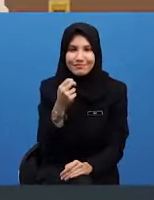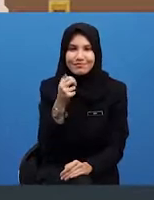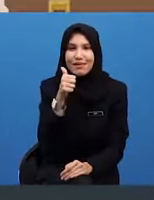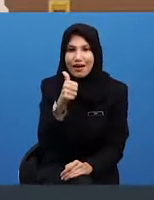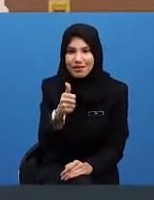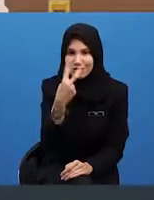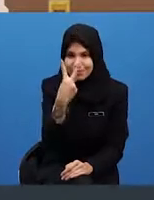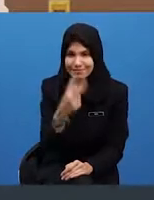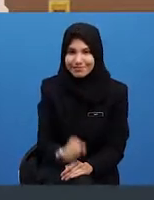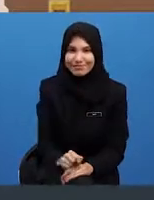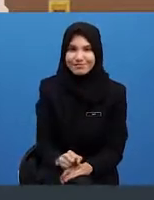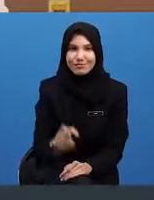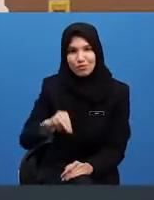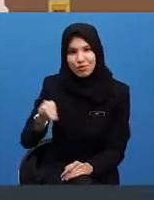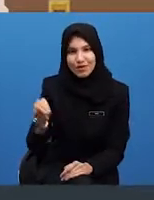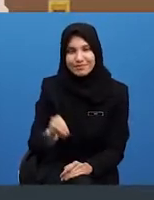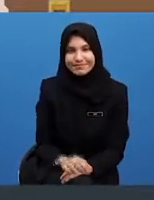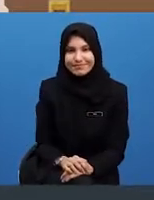murid-murid. Soalan seterusnya.